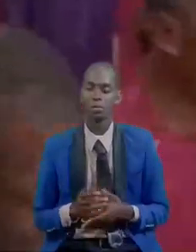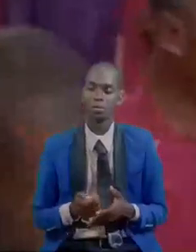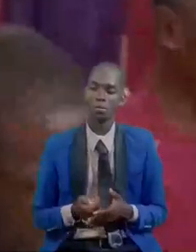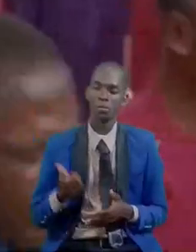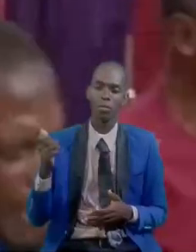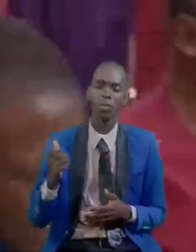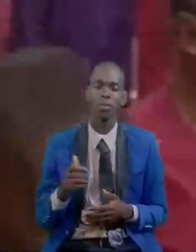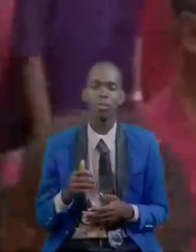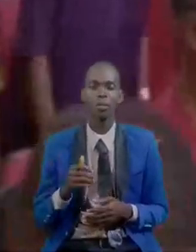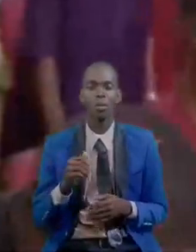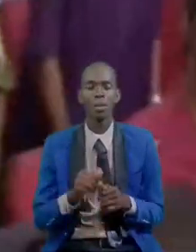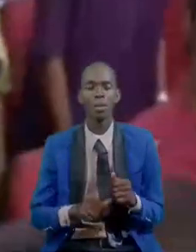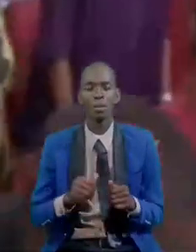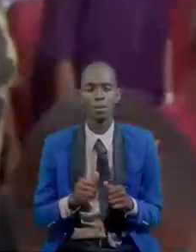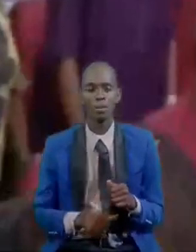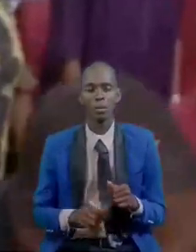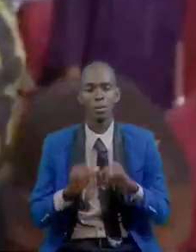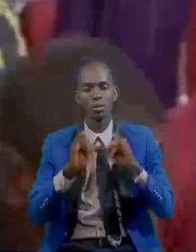Débarrasse-toi de Baal.